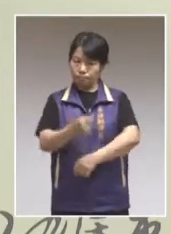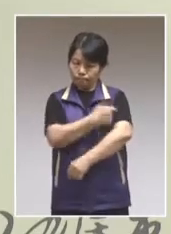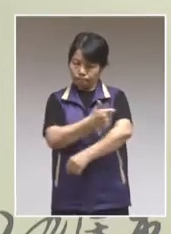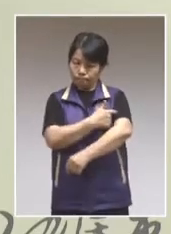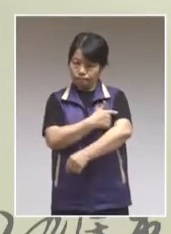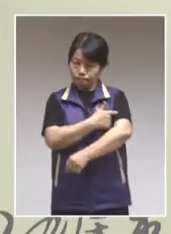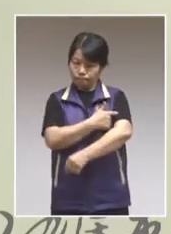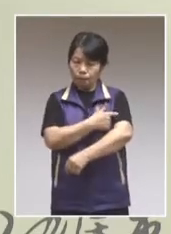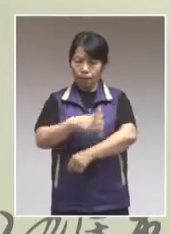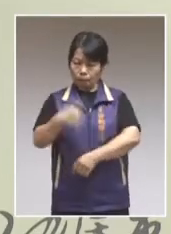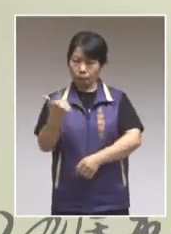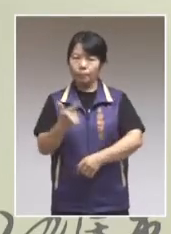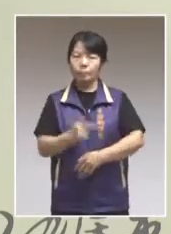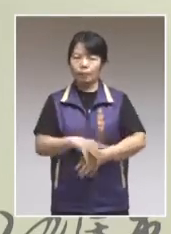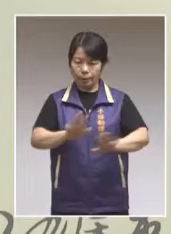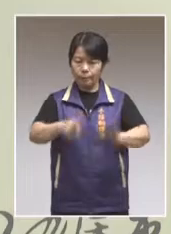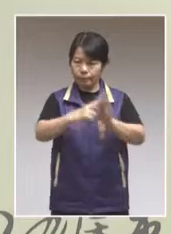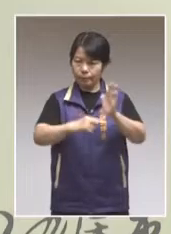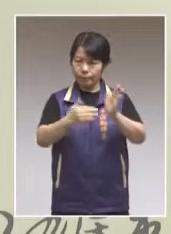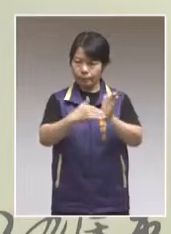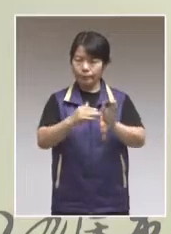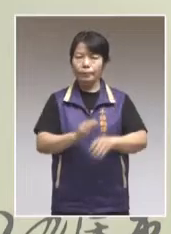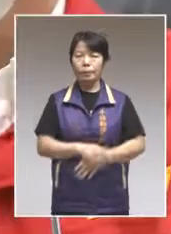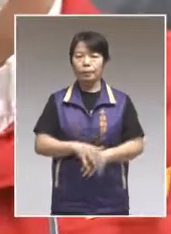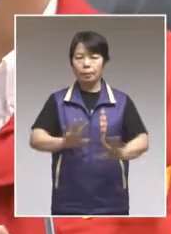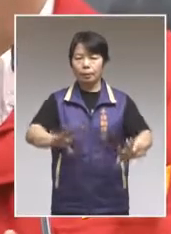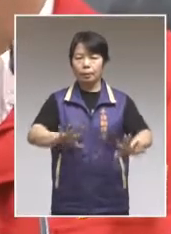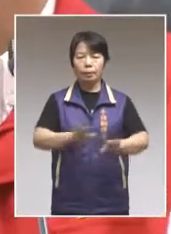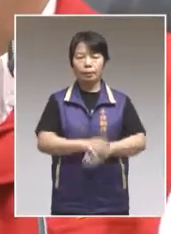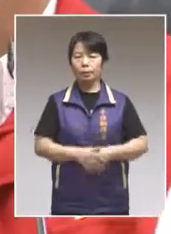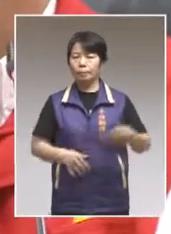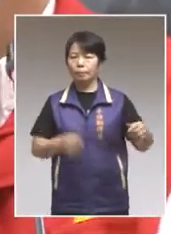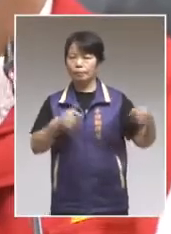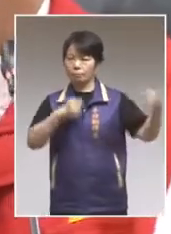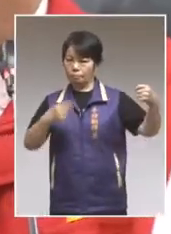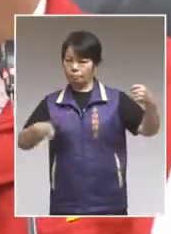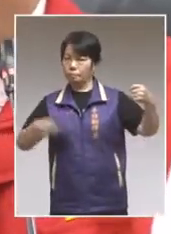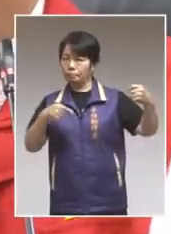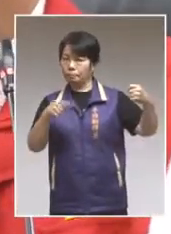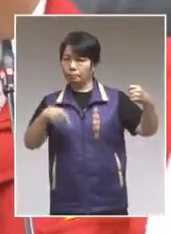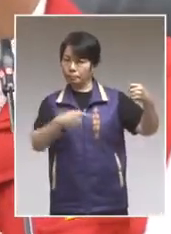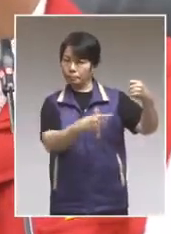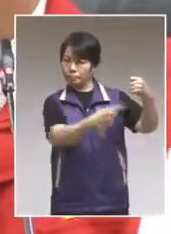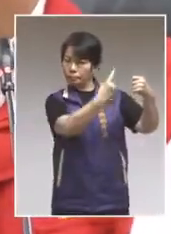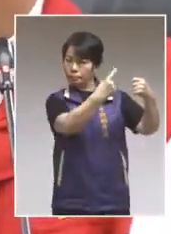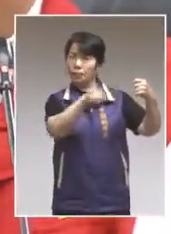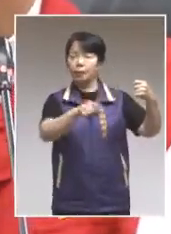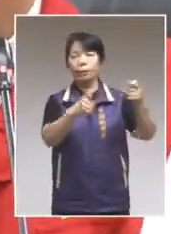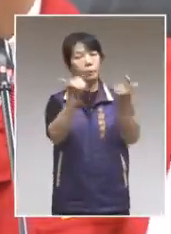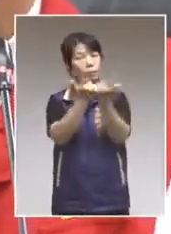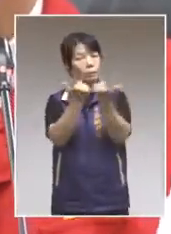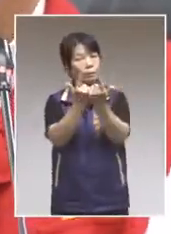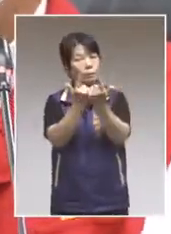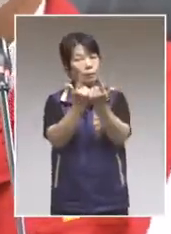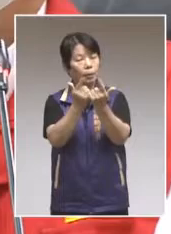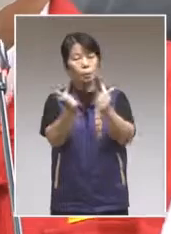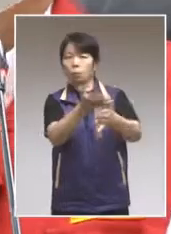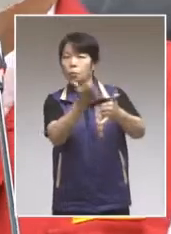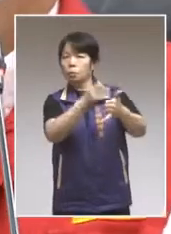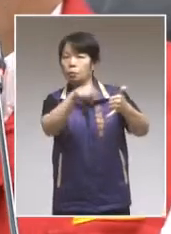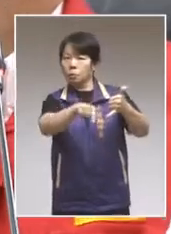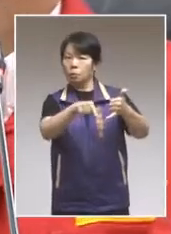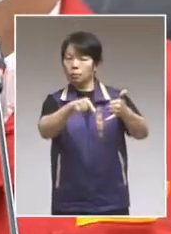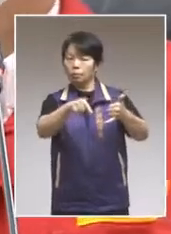大家做个说明哈。哦，那逐步的各位看得出来这个曲线、哦、还是在除了北部地区，其实其他的曲线还